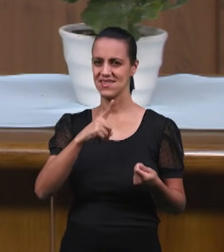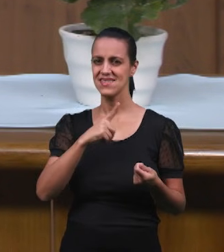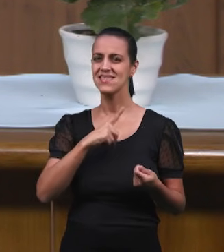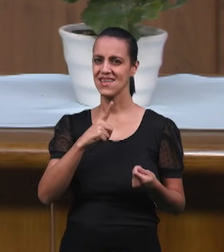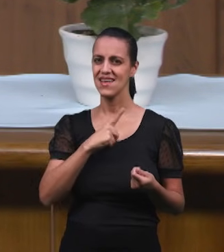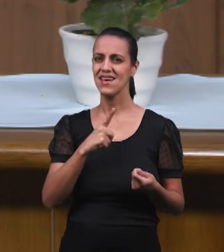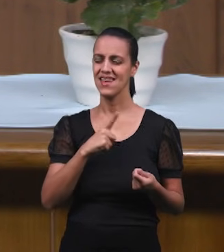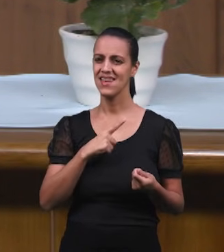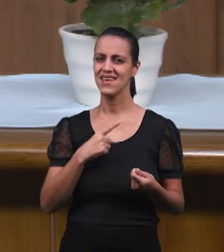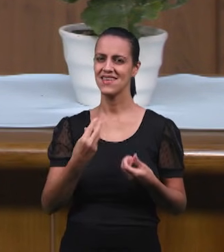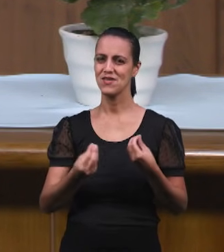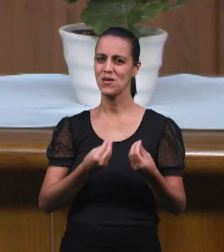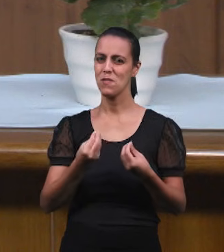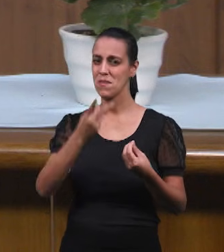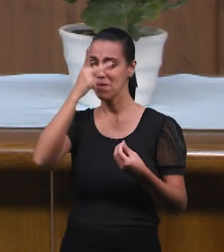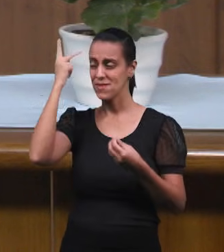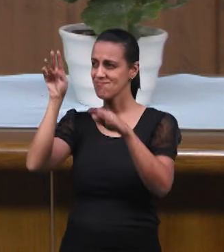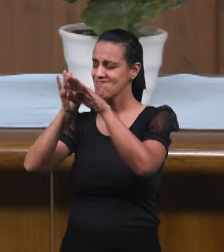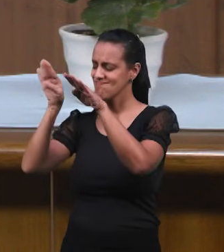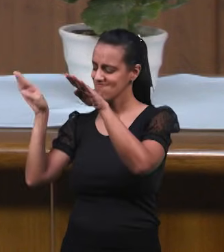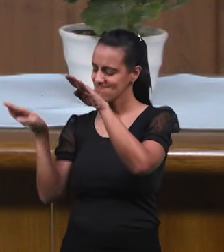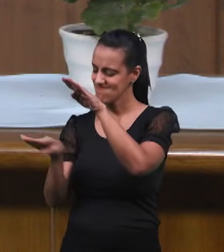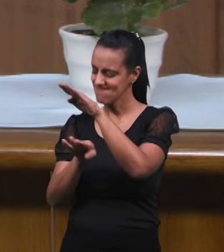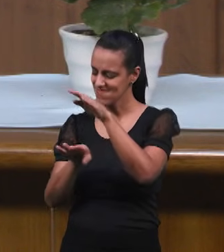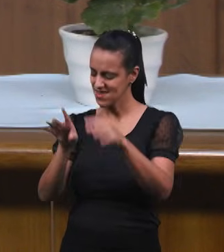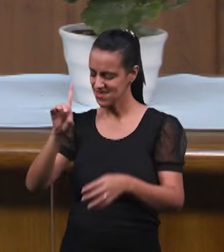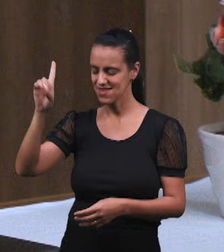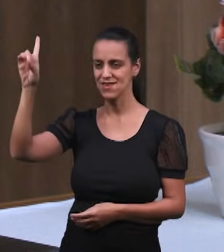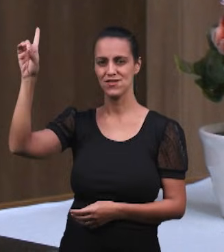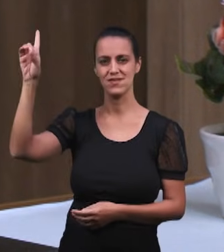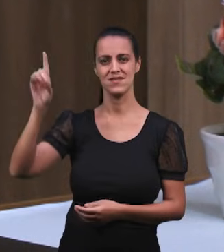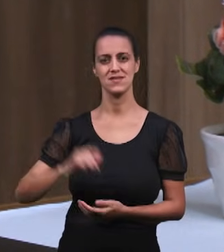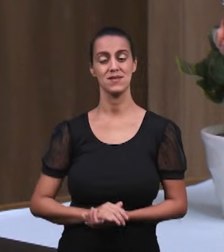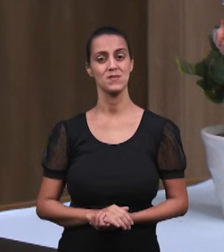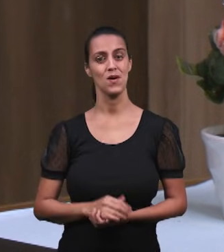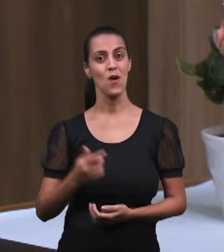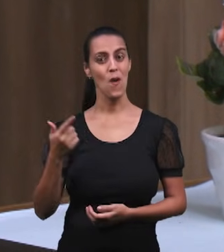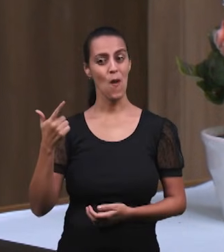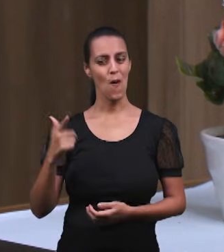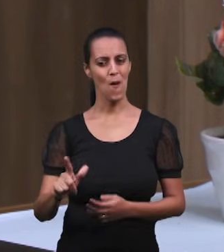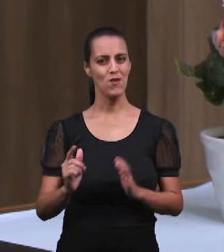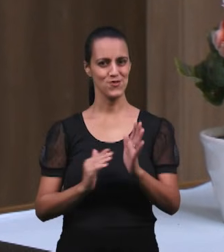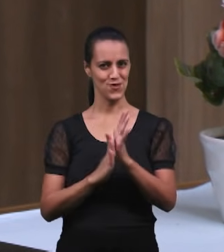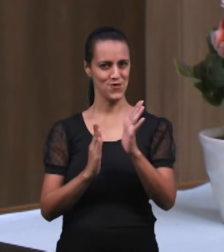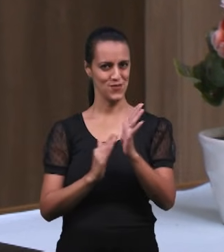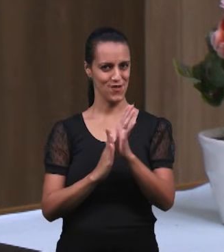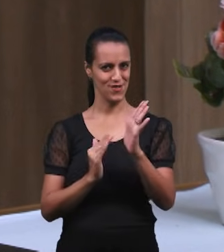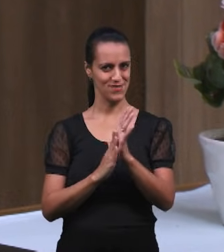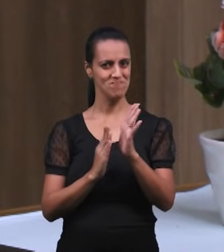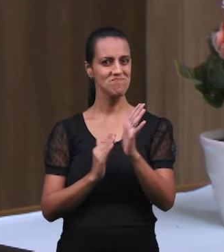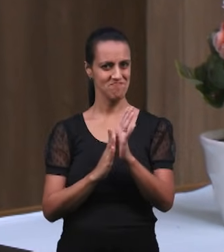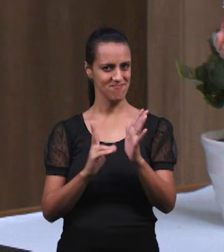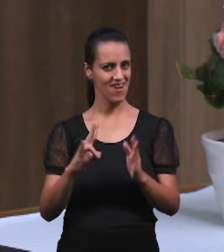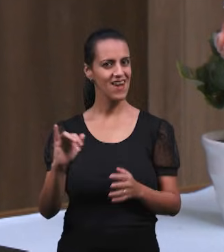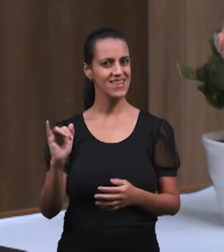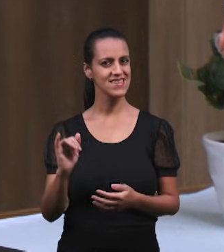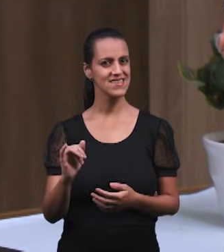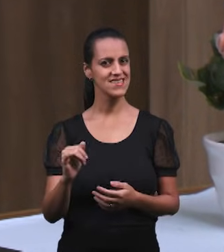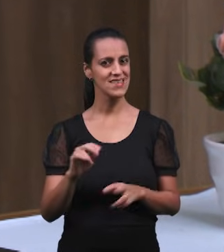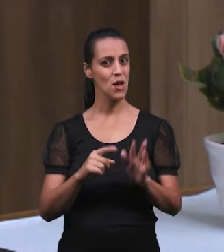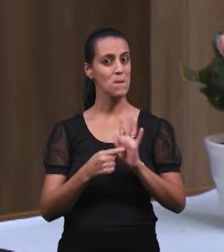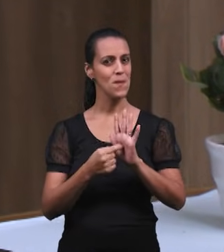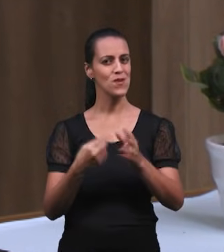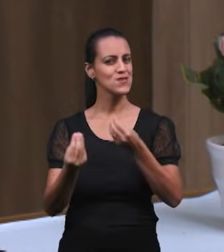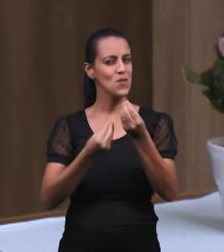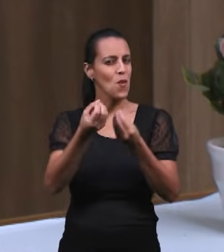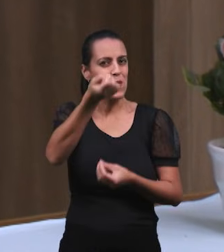pour celui qui est au pied de notre Dieu. Nous allons chanter encore un chant, nous allons chanter une louange au Seigneur, une louange qui parle de